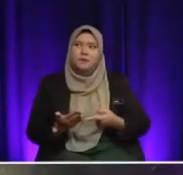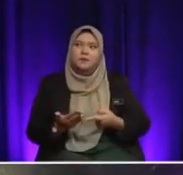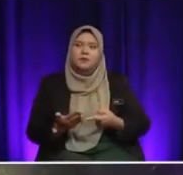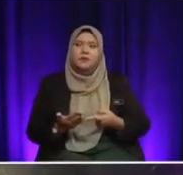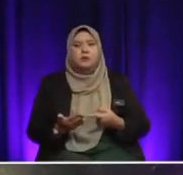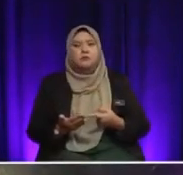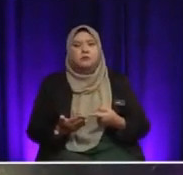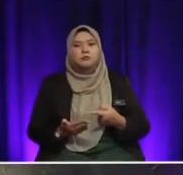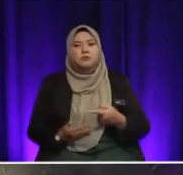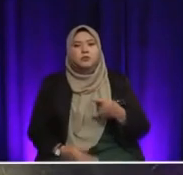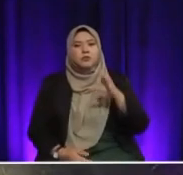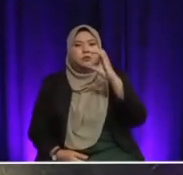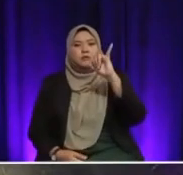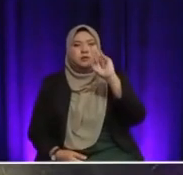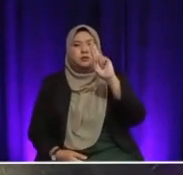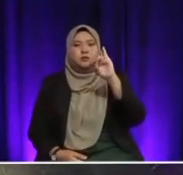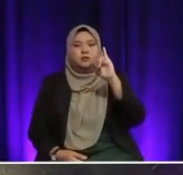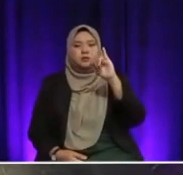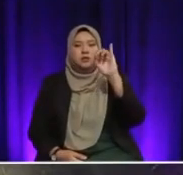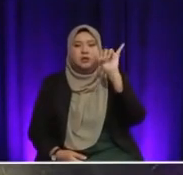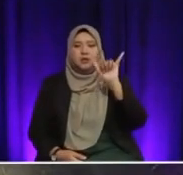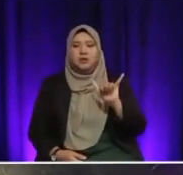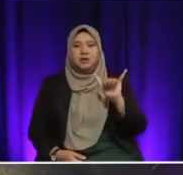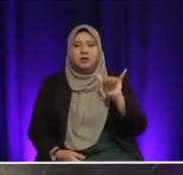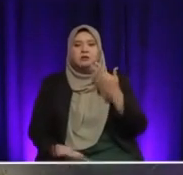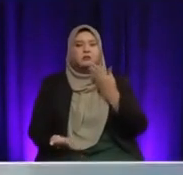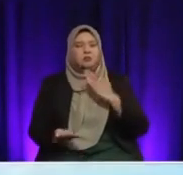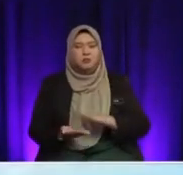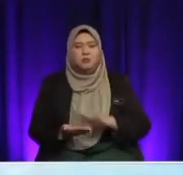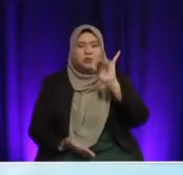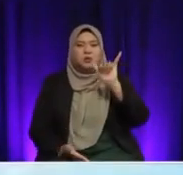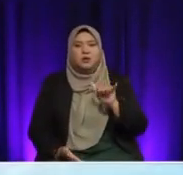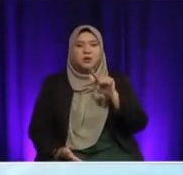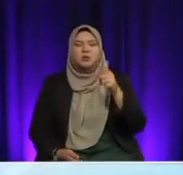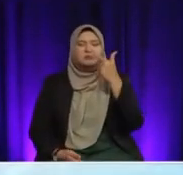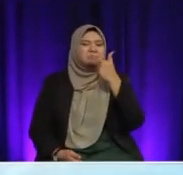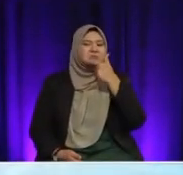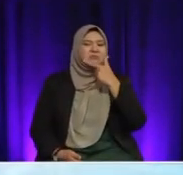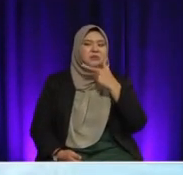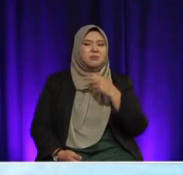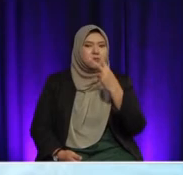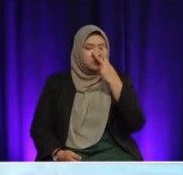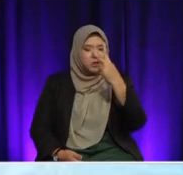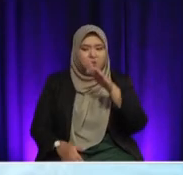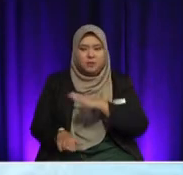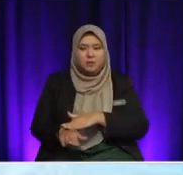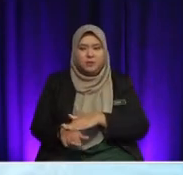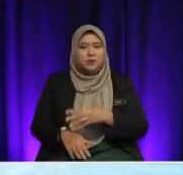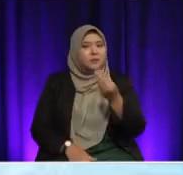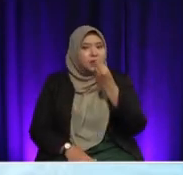soalan betul-betul. Dah baca soalan betul-betul lah. Okey. Sila bagi tahu